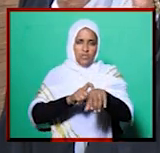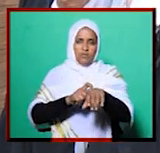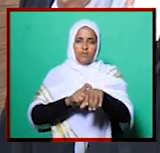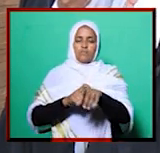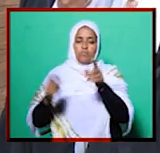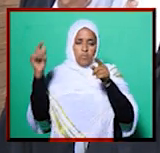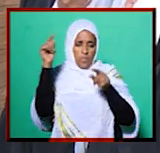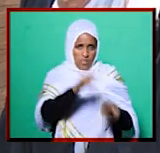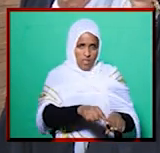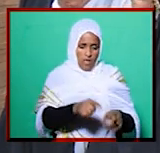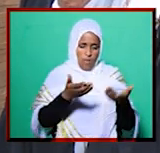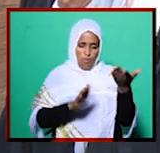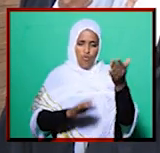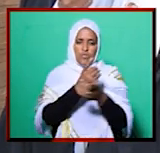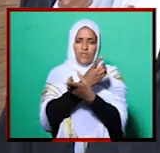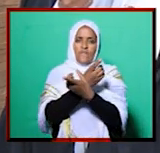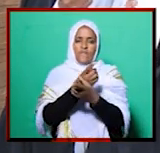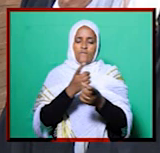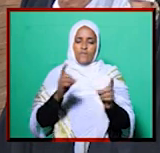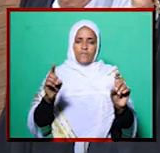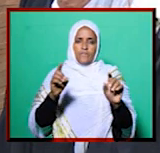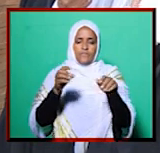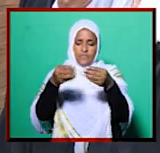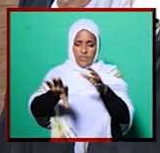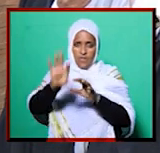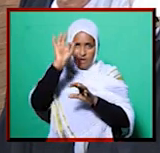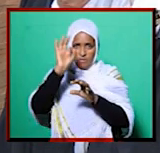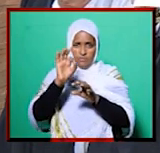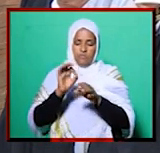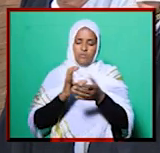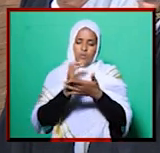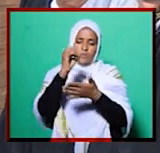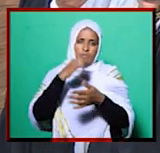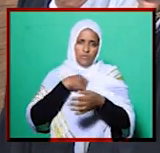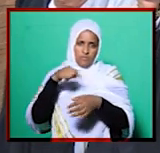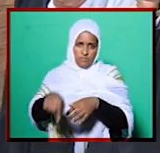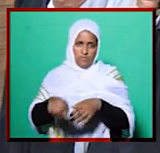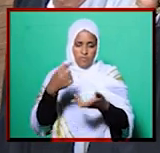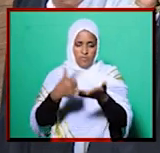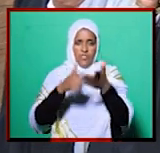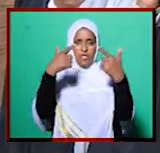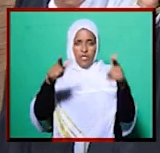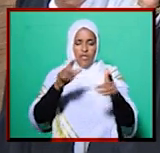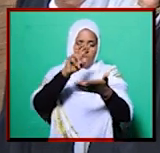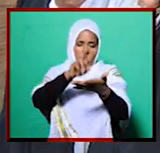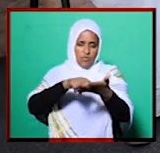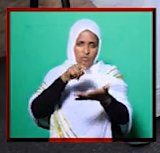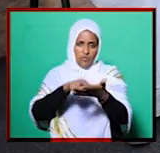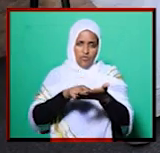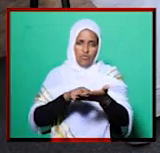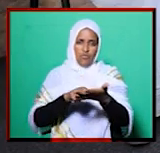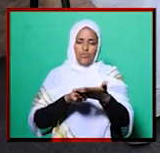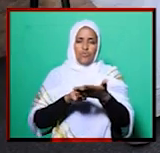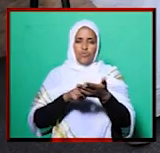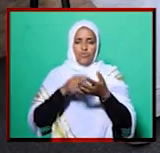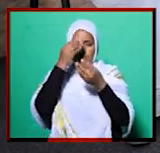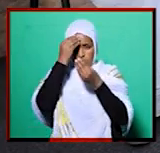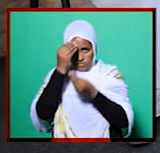ለመነሳትም ለማስነሳትም ስንሞት ለመፈታትም መብታችን ለማግኘት ያለበት መጽሐፍ ስለሆነ በዚህ አጋጣሚ